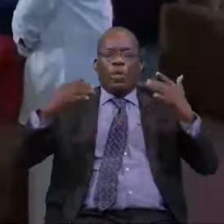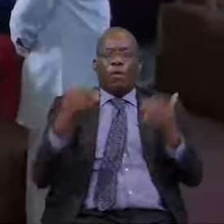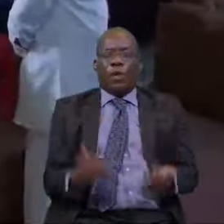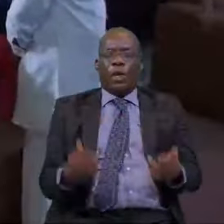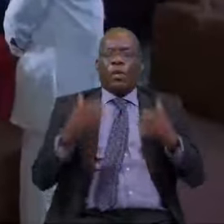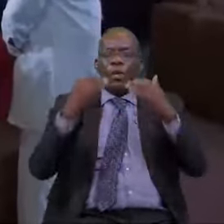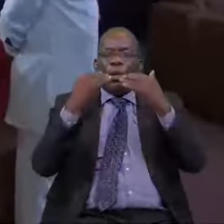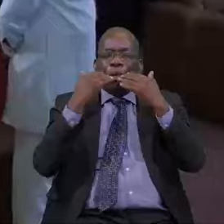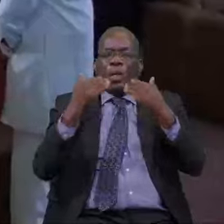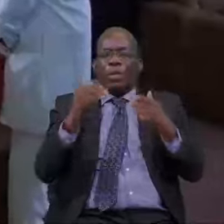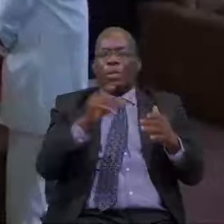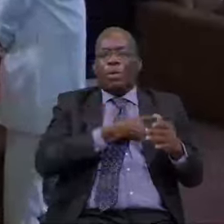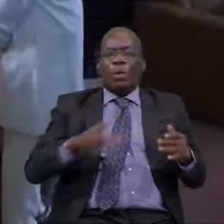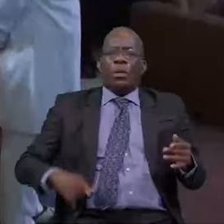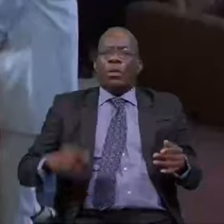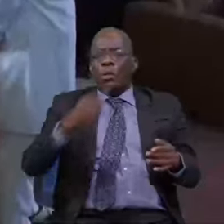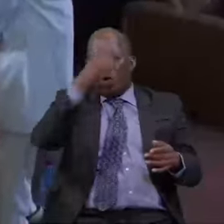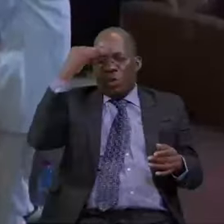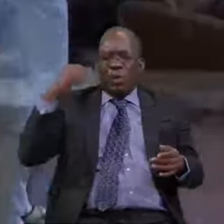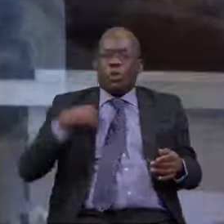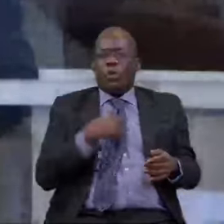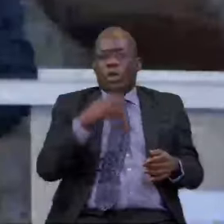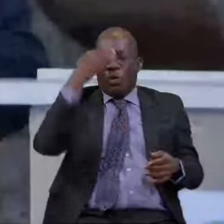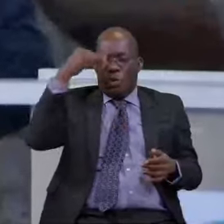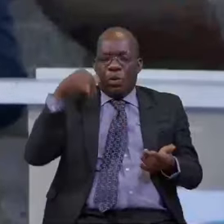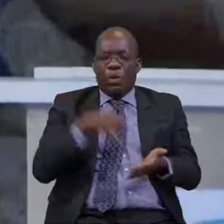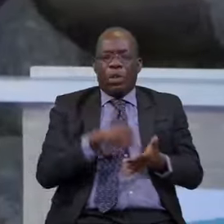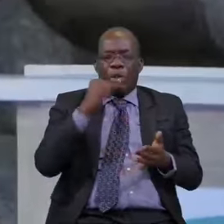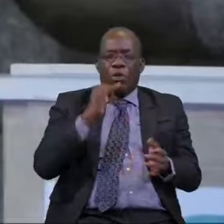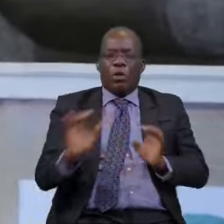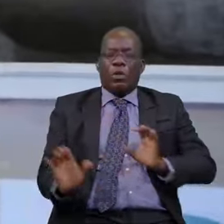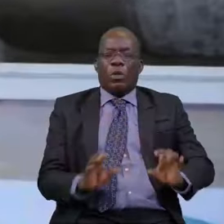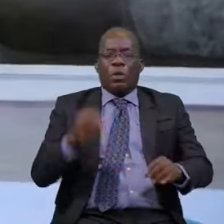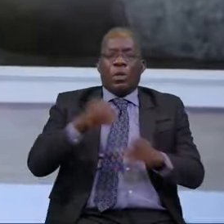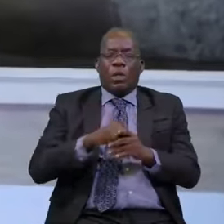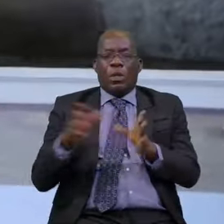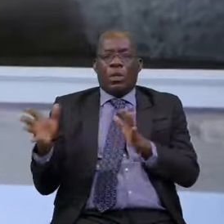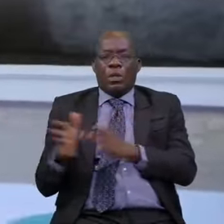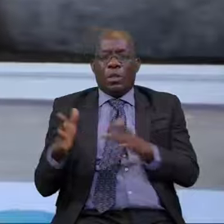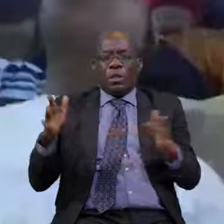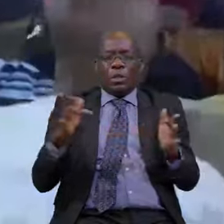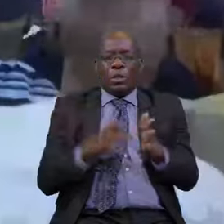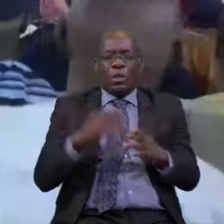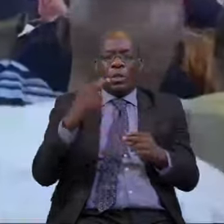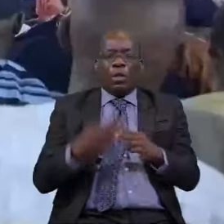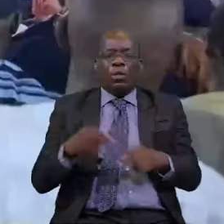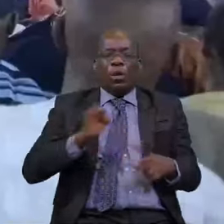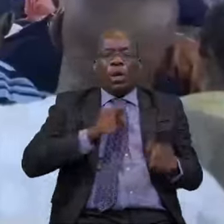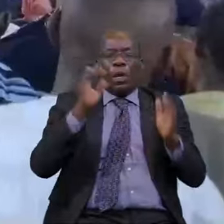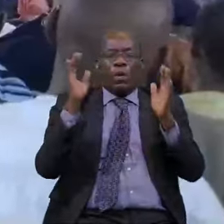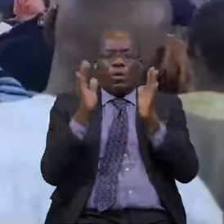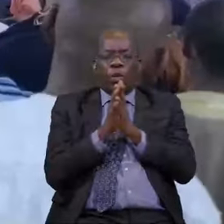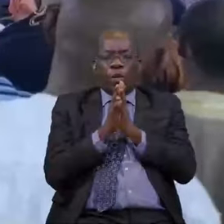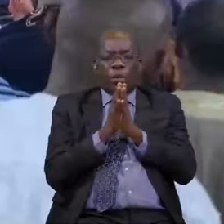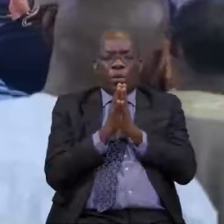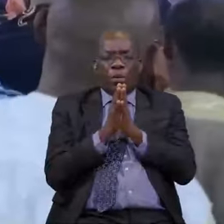nous savons que c'est fait. Au nom de Jésus, j'ai prié. Amen.